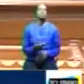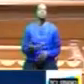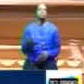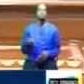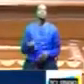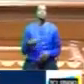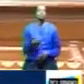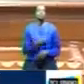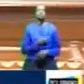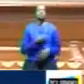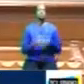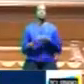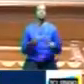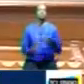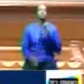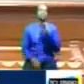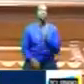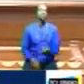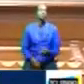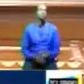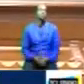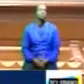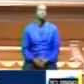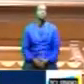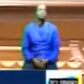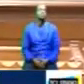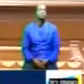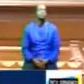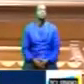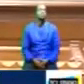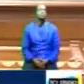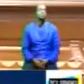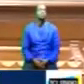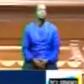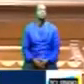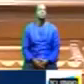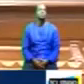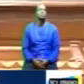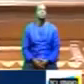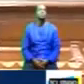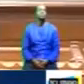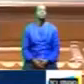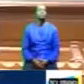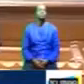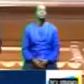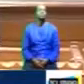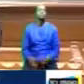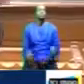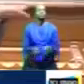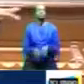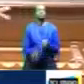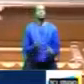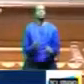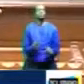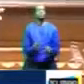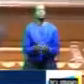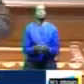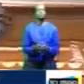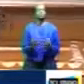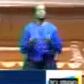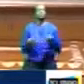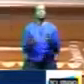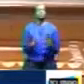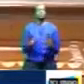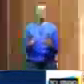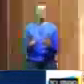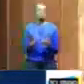nous ne faisons pas. Ni juu ya bile bitu kidogo bina tufanye. Ah, même si je ne sais pas le tout comme ça, ça va faire. Ataka mami nacha kwa mukongo